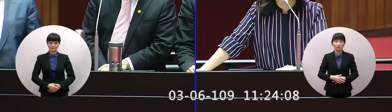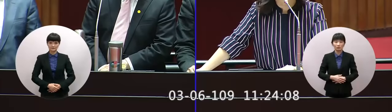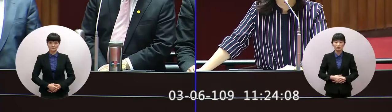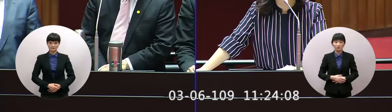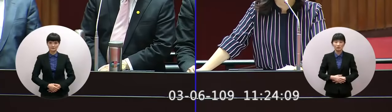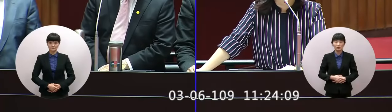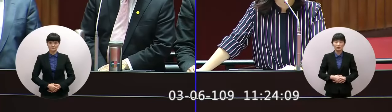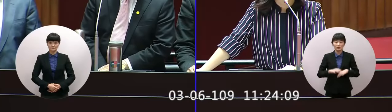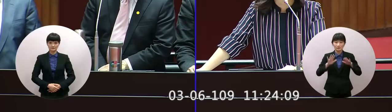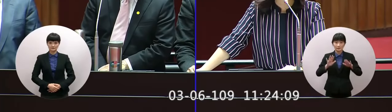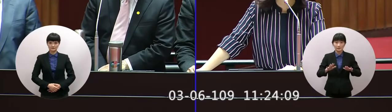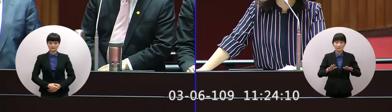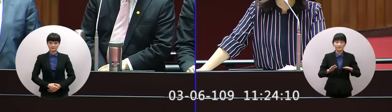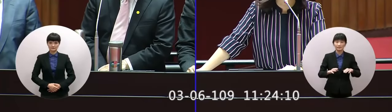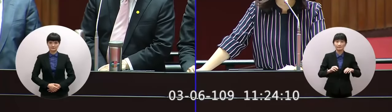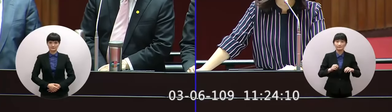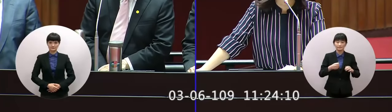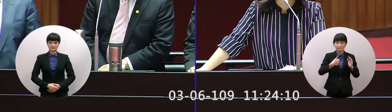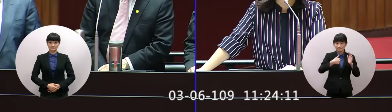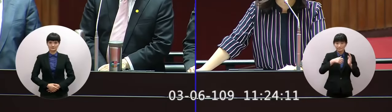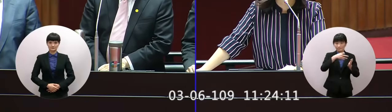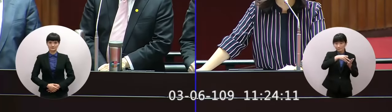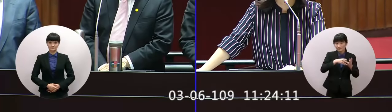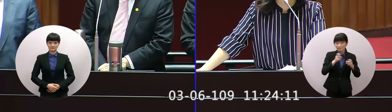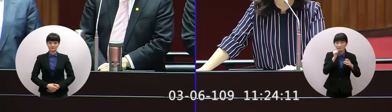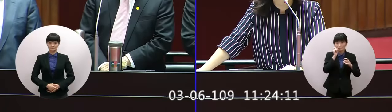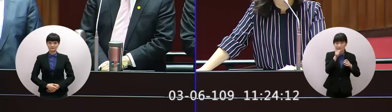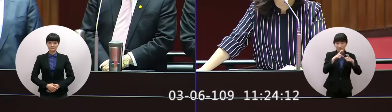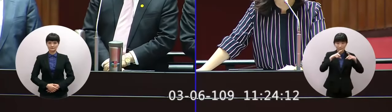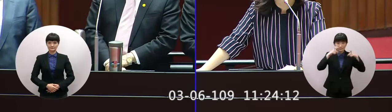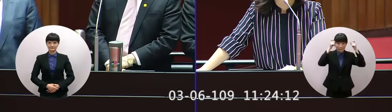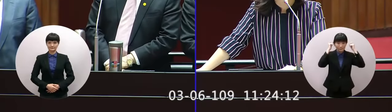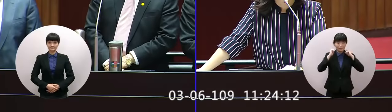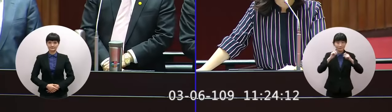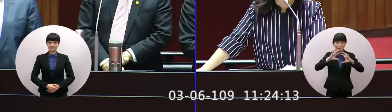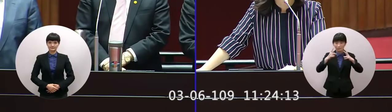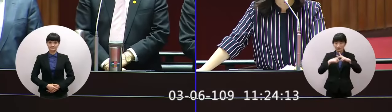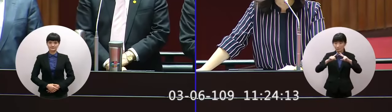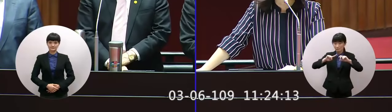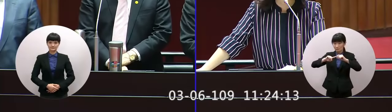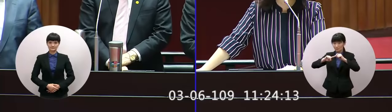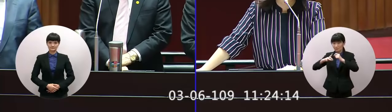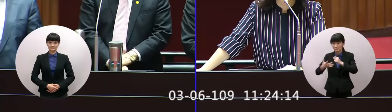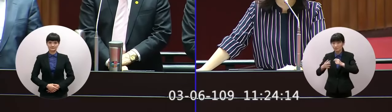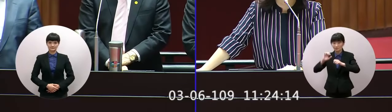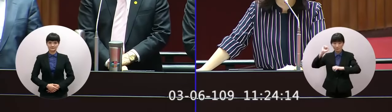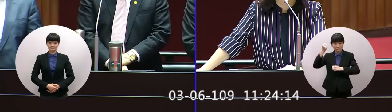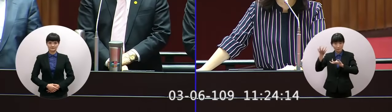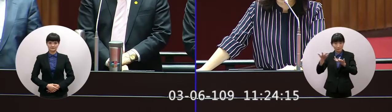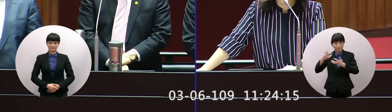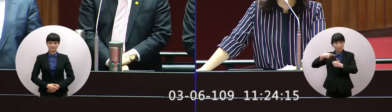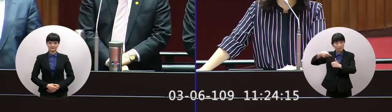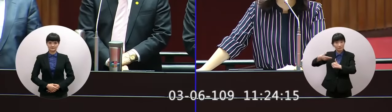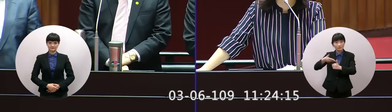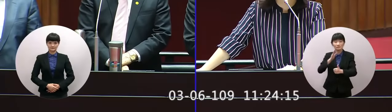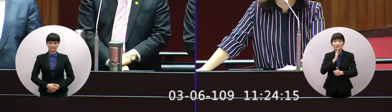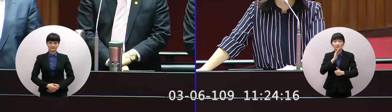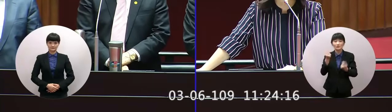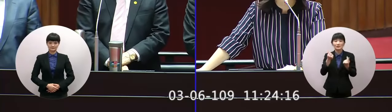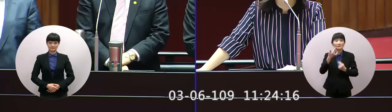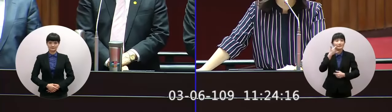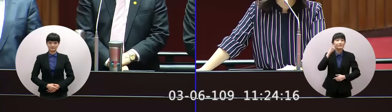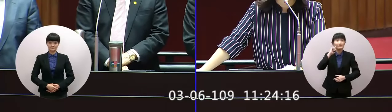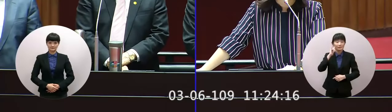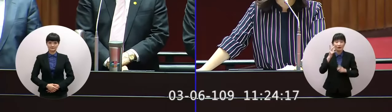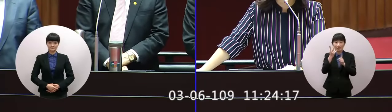既然是实名制嘛，国小、国中其实是义务教育， 有没有可能因为家长你知道有一双薪家庭